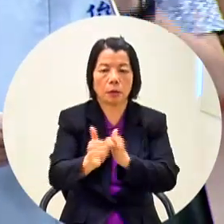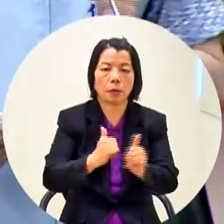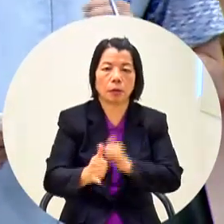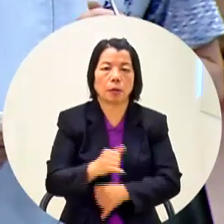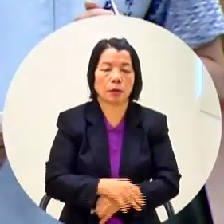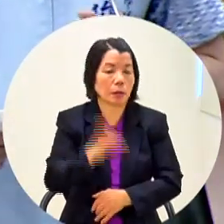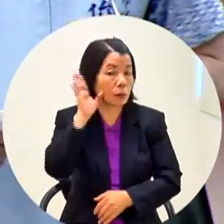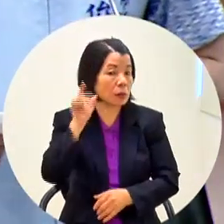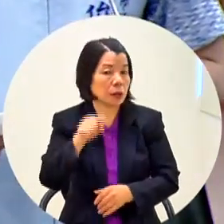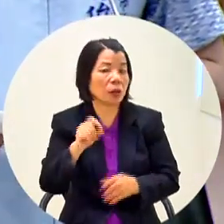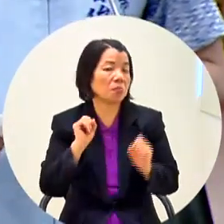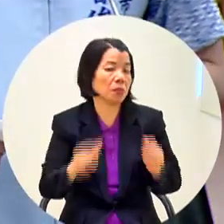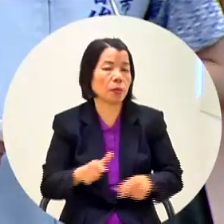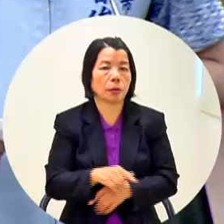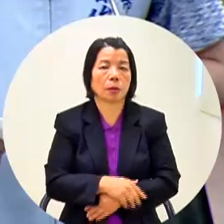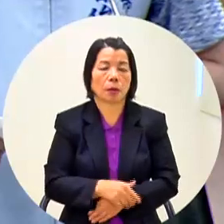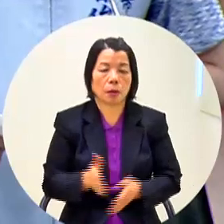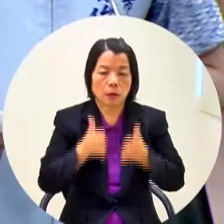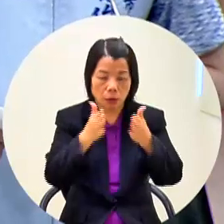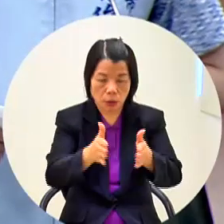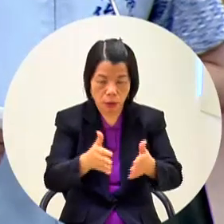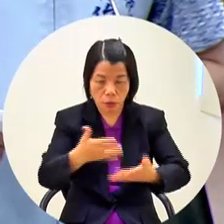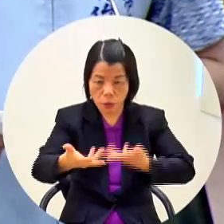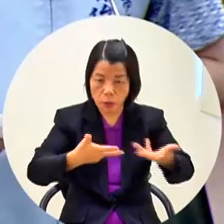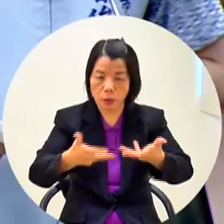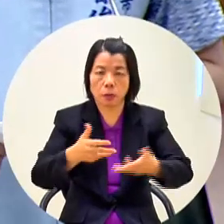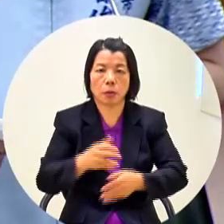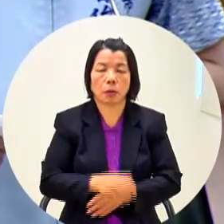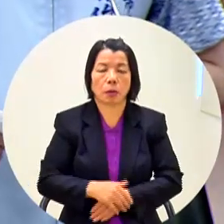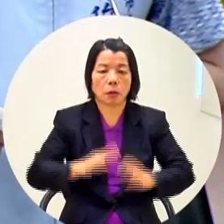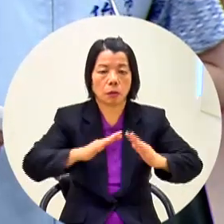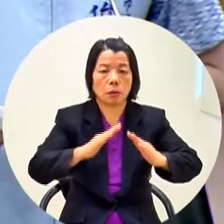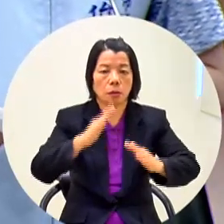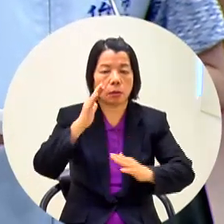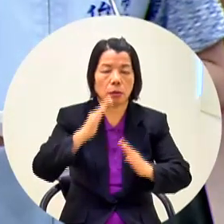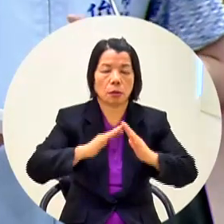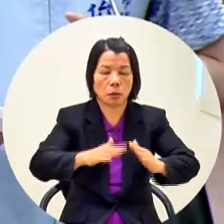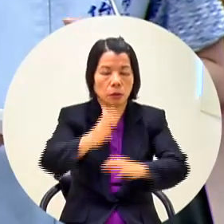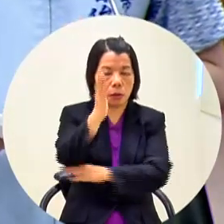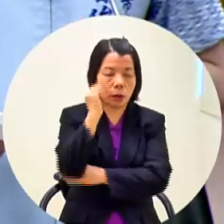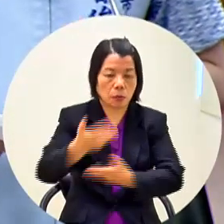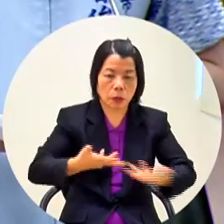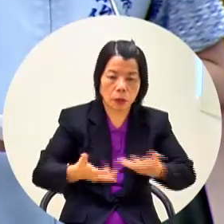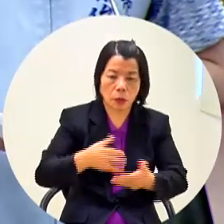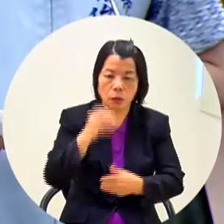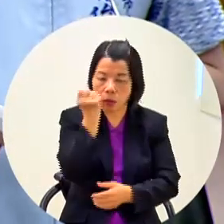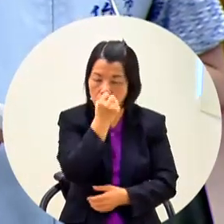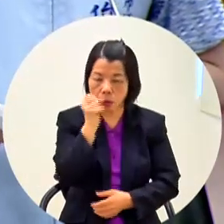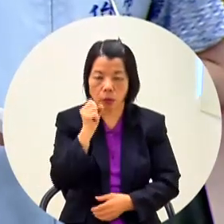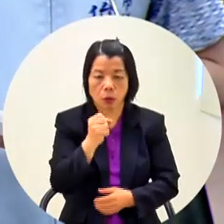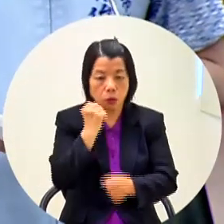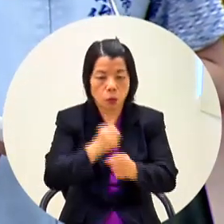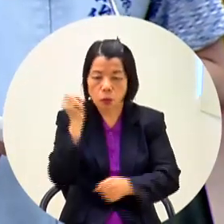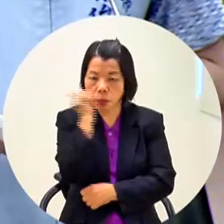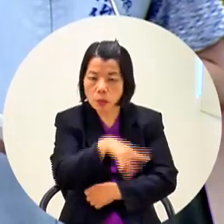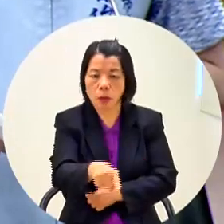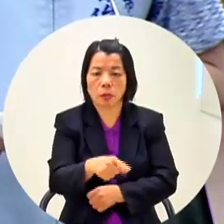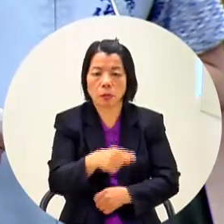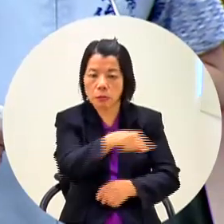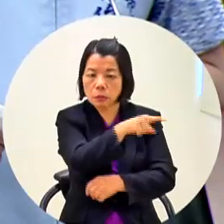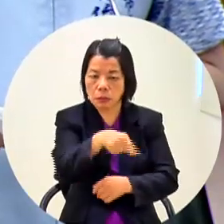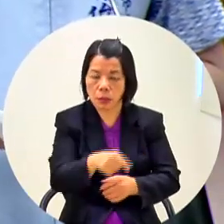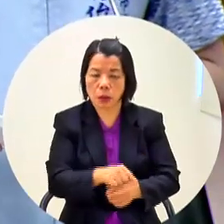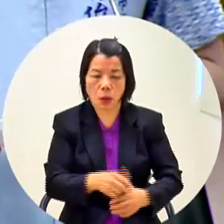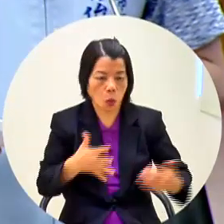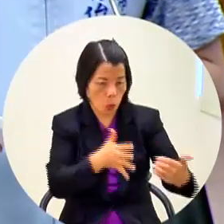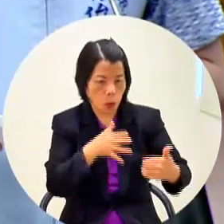这个啦，如果是针对事情哦，今天市府做得不好，你也把他质询哦，给他检讨，我